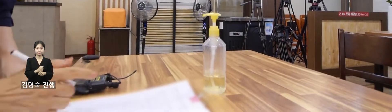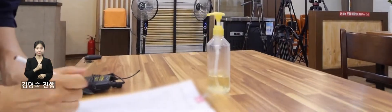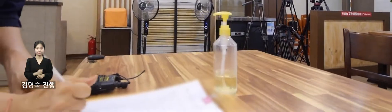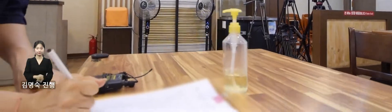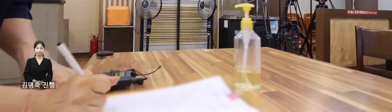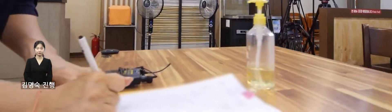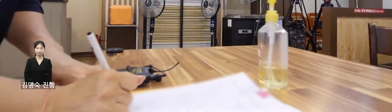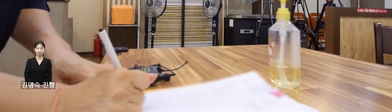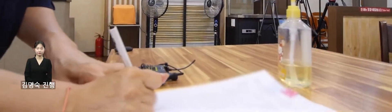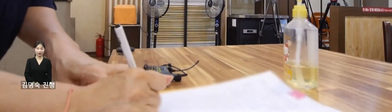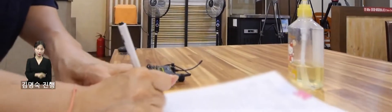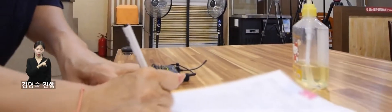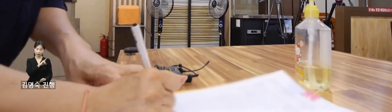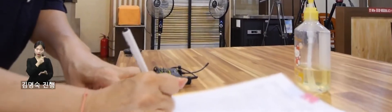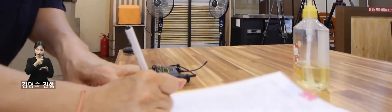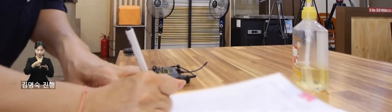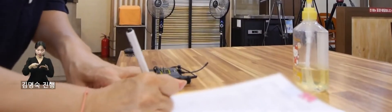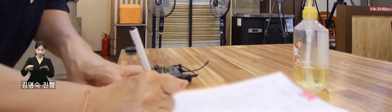있습니다.